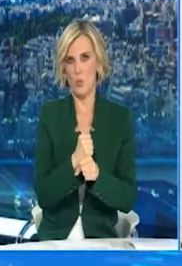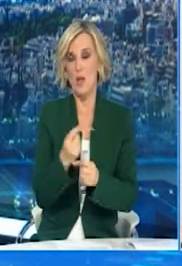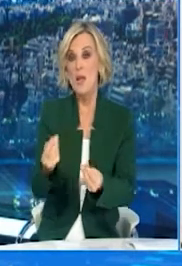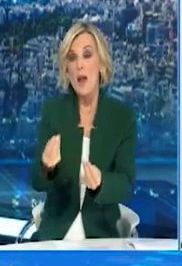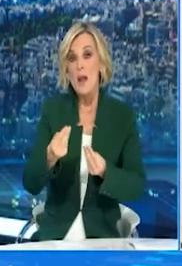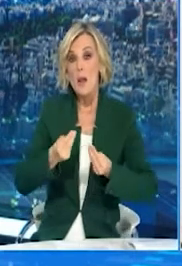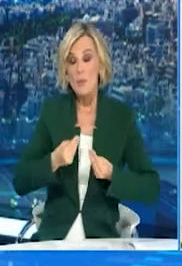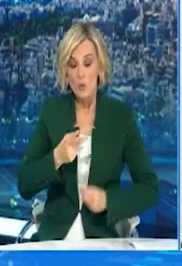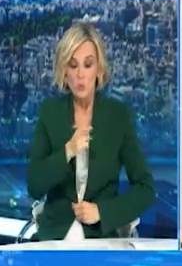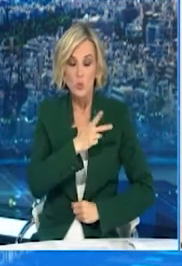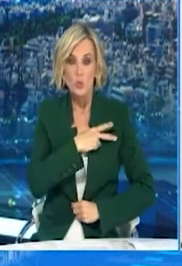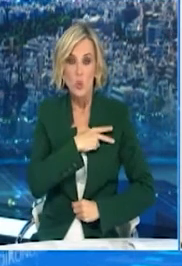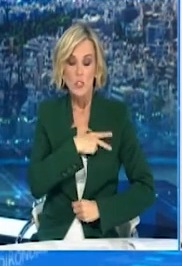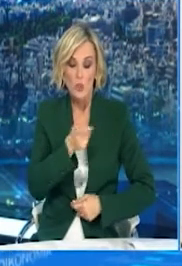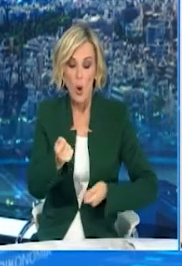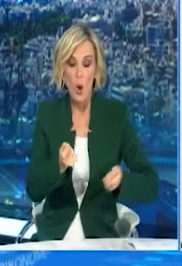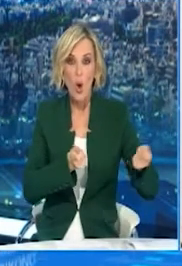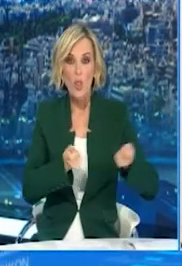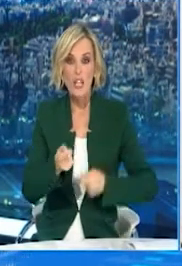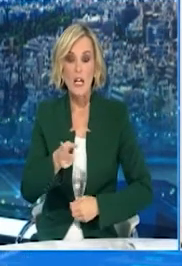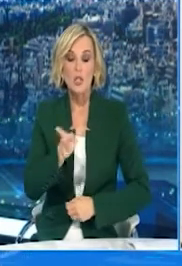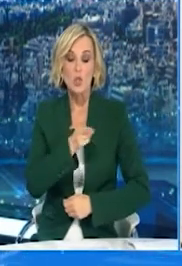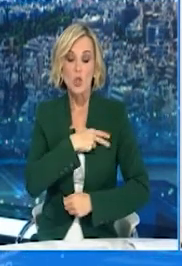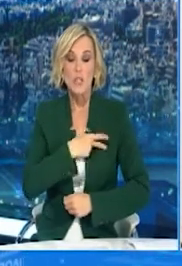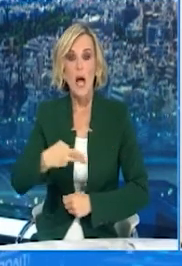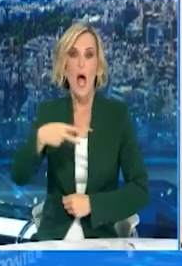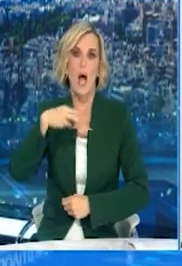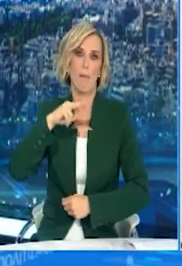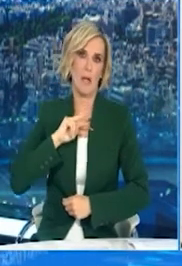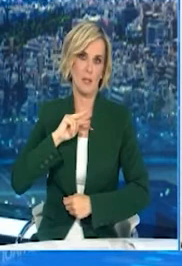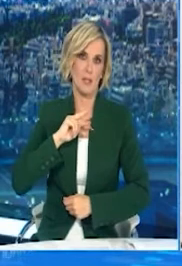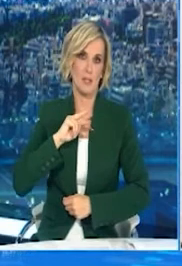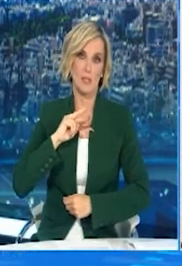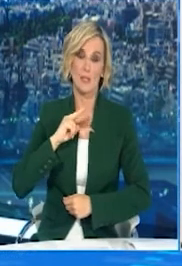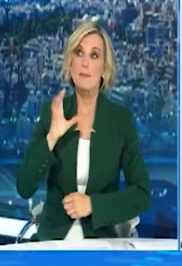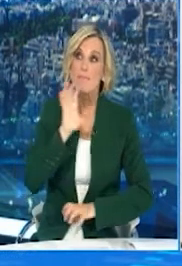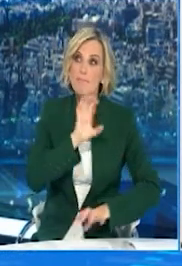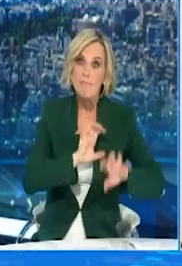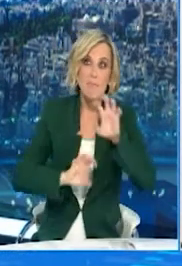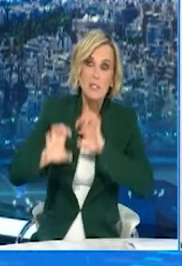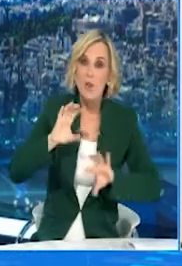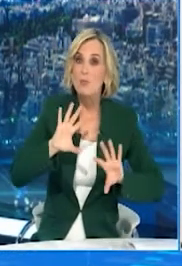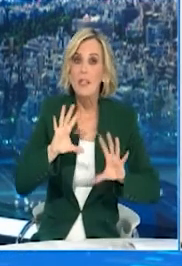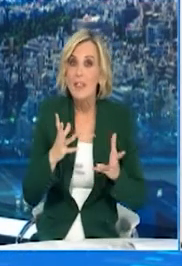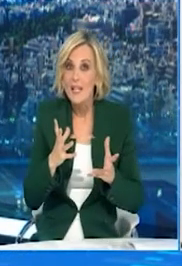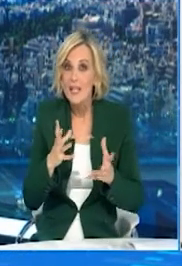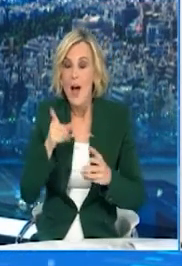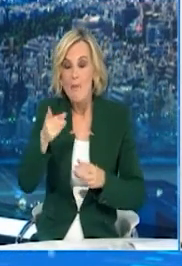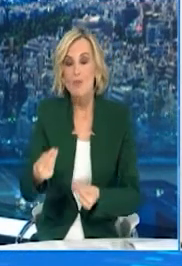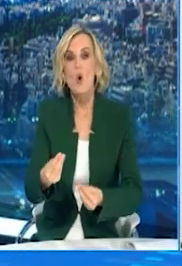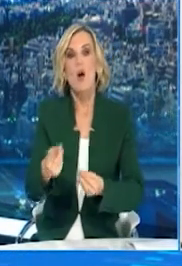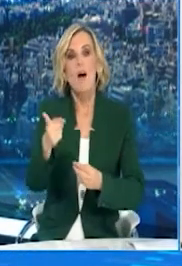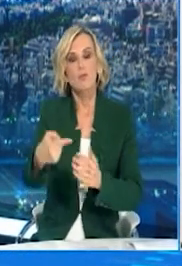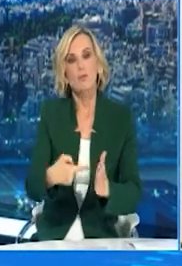δώσουν τις σωστές απαντήσεις, αυτές που ζητάμε όλοι, για να επανέλθει και η εμπιστοσύνη